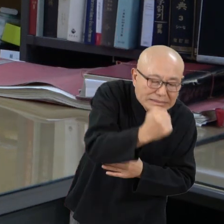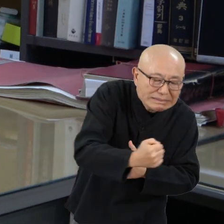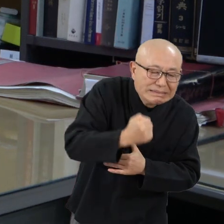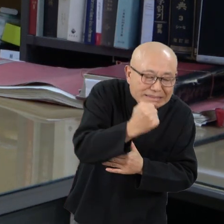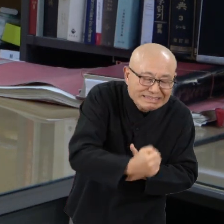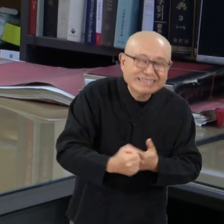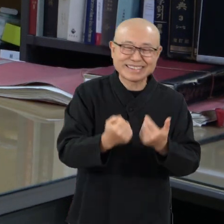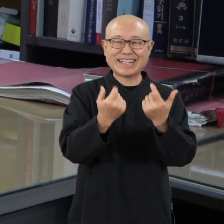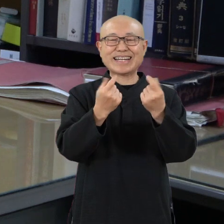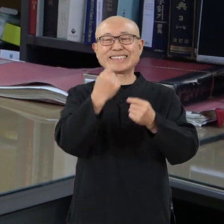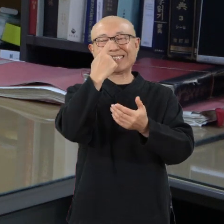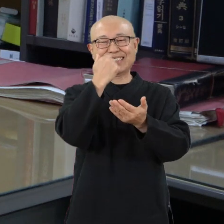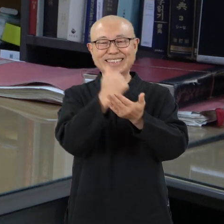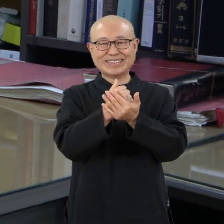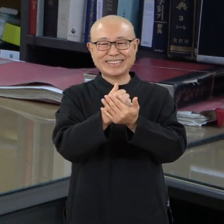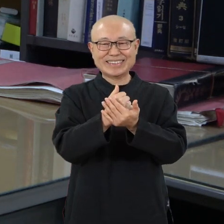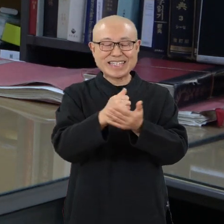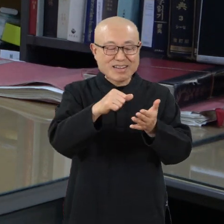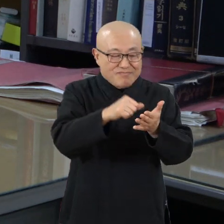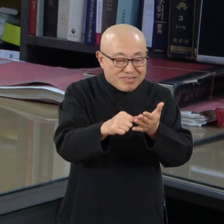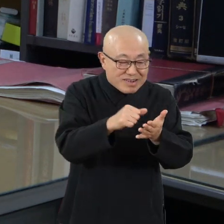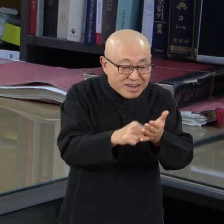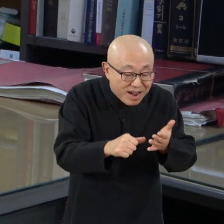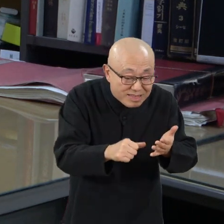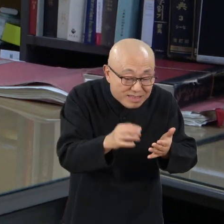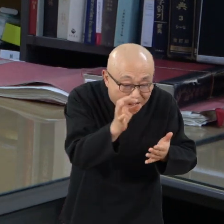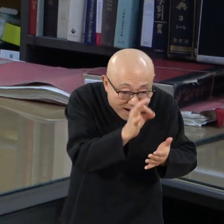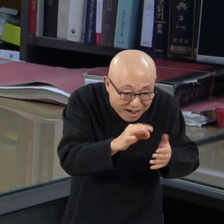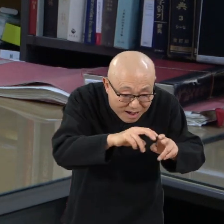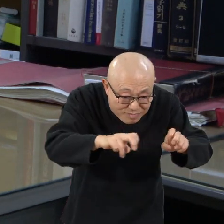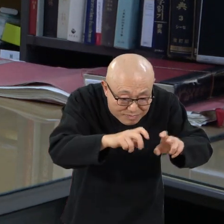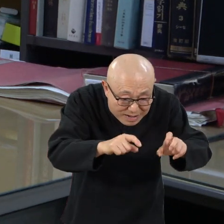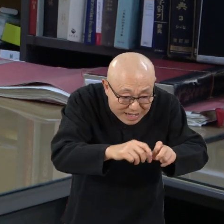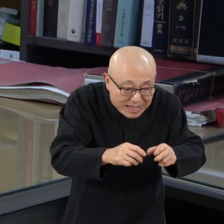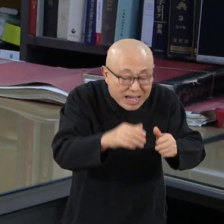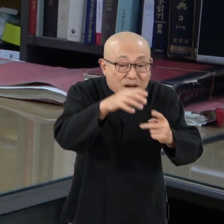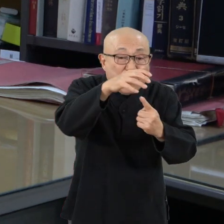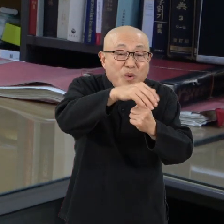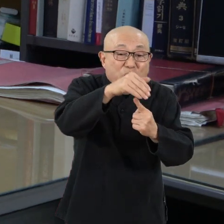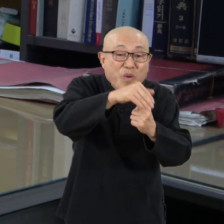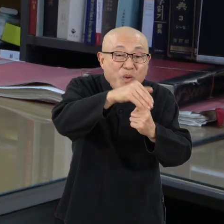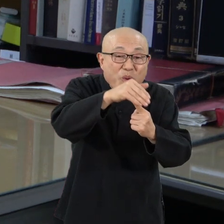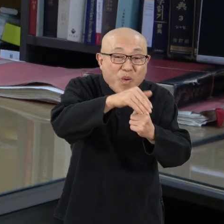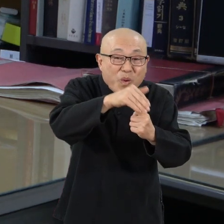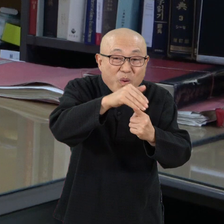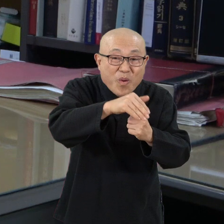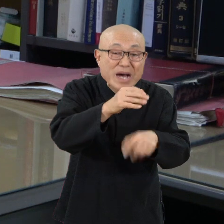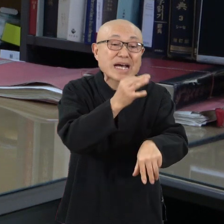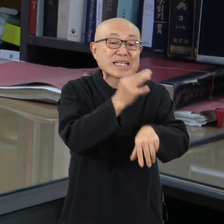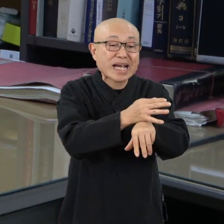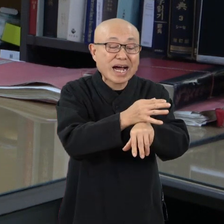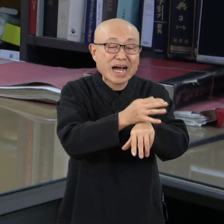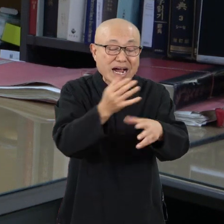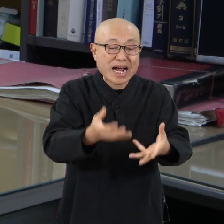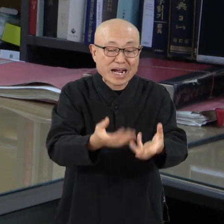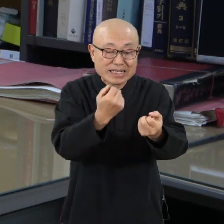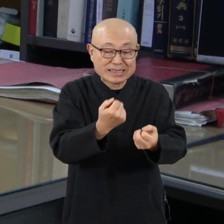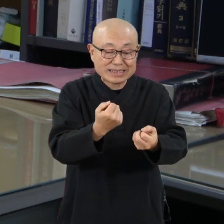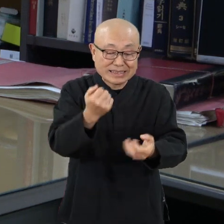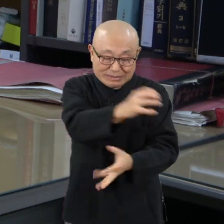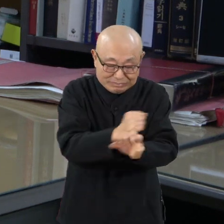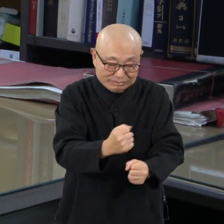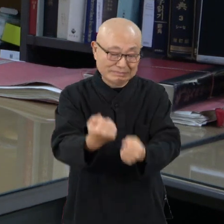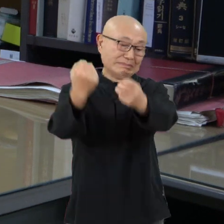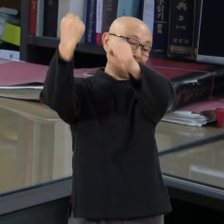저 물건을 보시다가 이제 포고버섯 뭐 그 외에 이제 기록에 있는 대로 말씀드리면 그걸 사가지고 이제